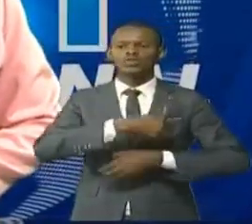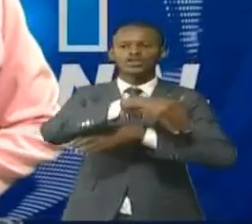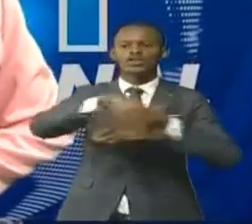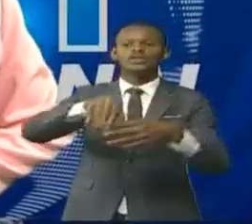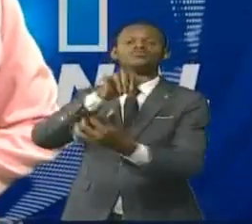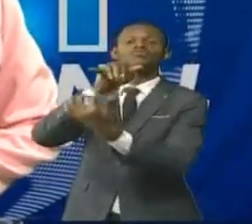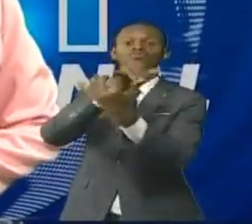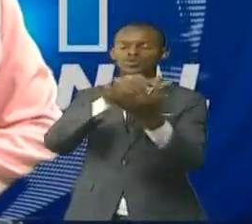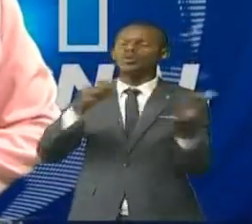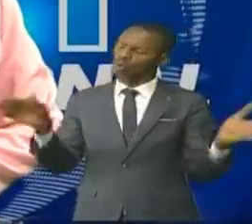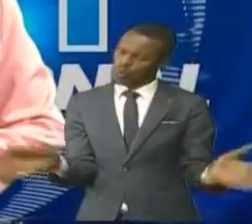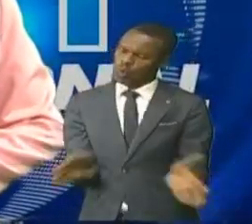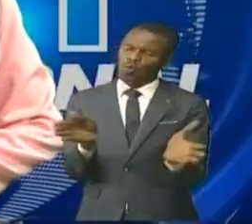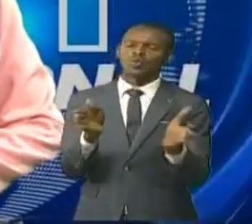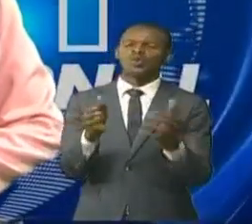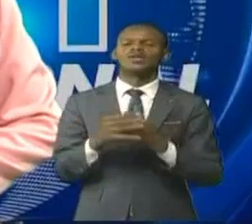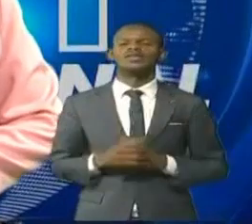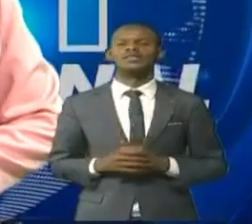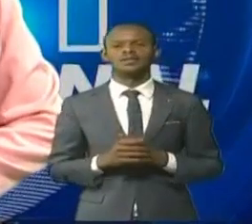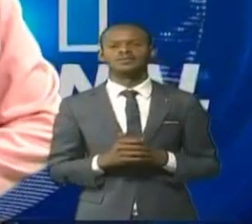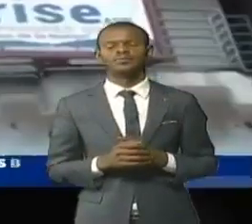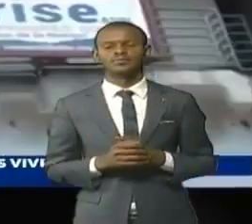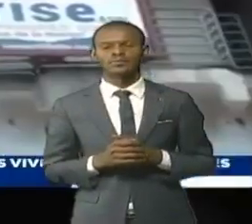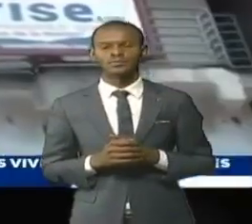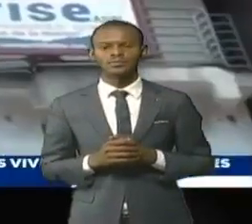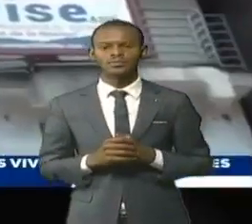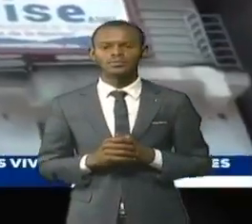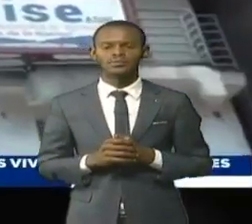son dernier retranchement. Reportage.